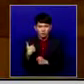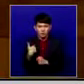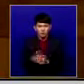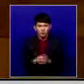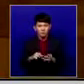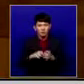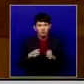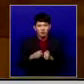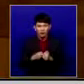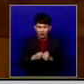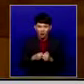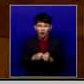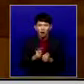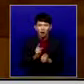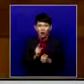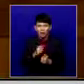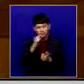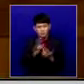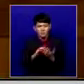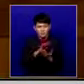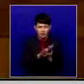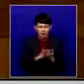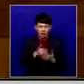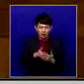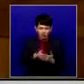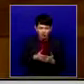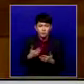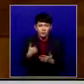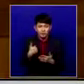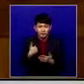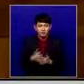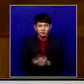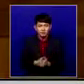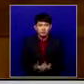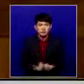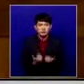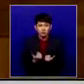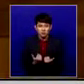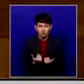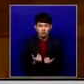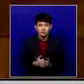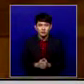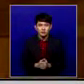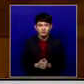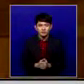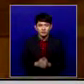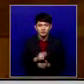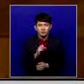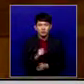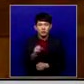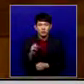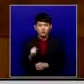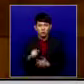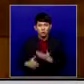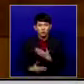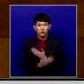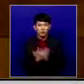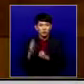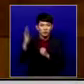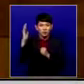ดของประเทศก็มีฉะนั้นการที่ท่านสมาชิกสภาได้มีโอกาสอภิปร